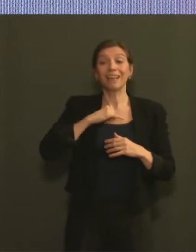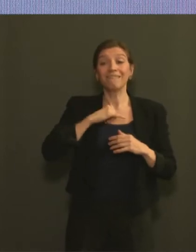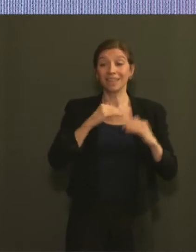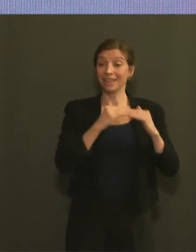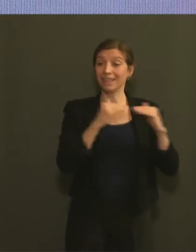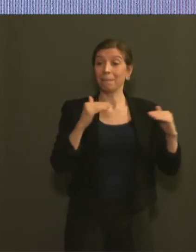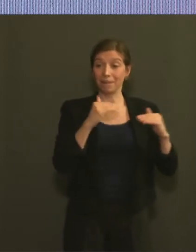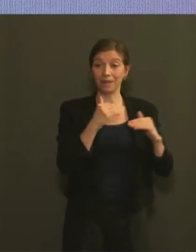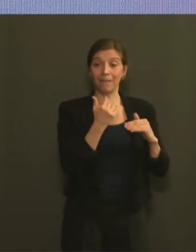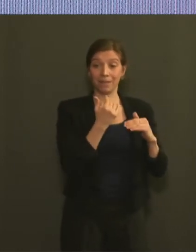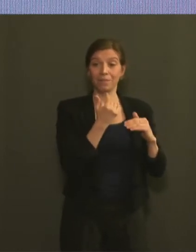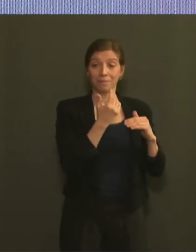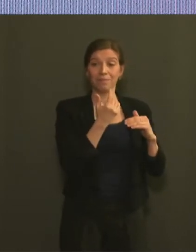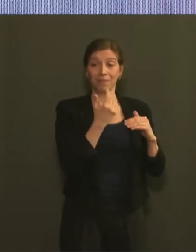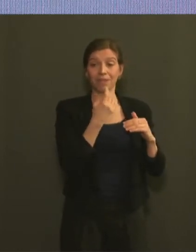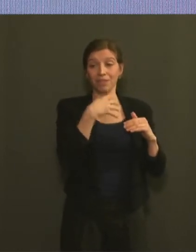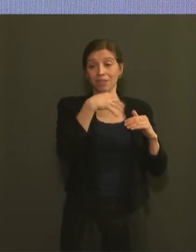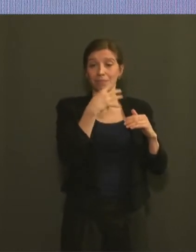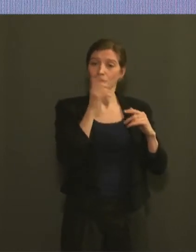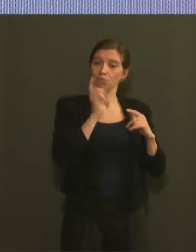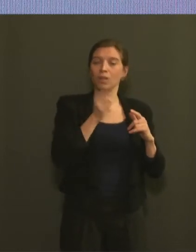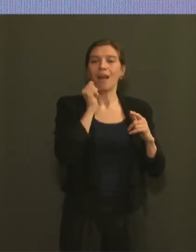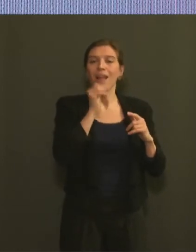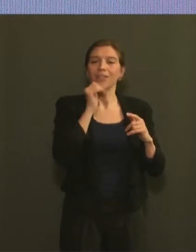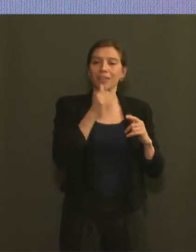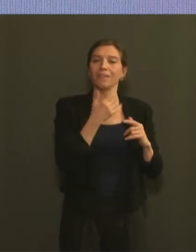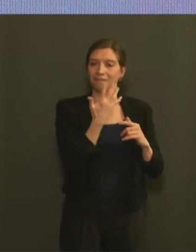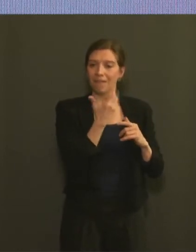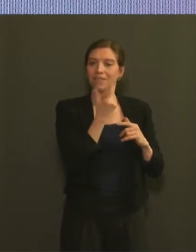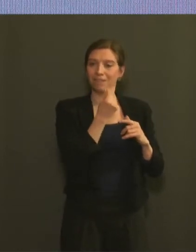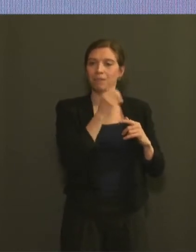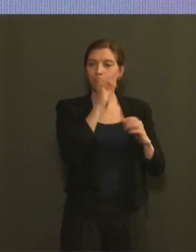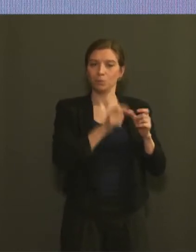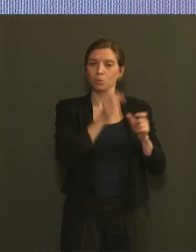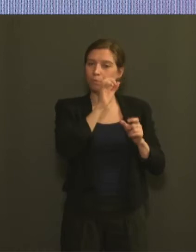in fine comme raisonnement de